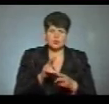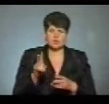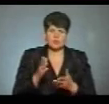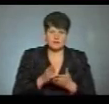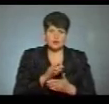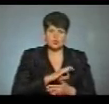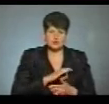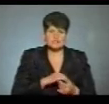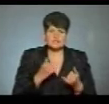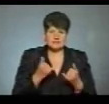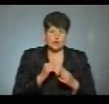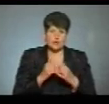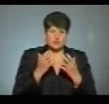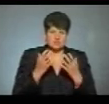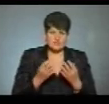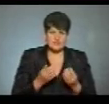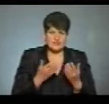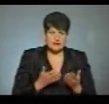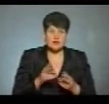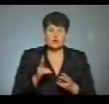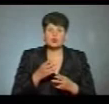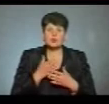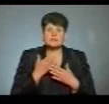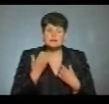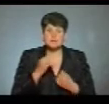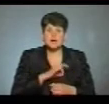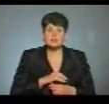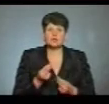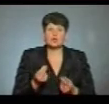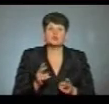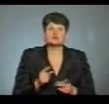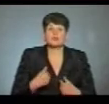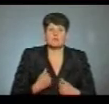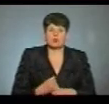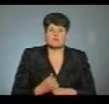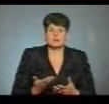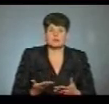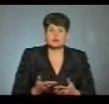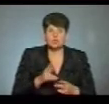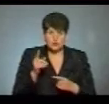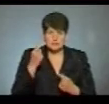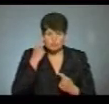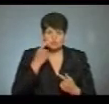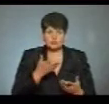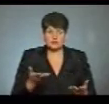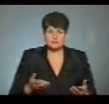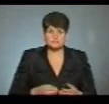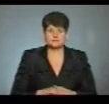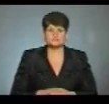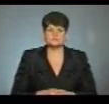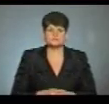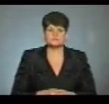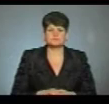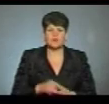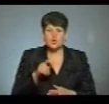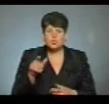дохід, зараз кожен день майже. А ті, що не мають доходу, що нам робити? Ви за нас взагалі подумали?